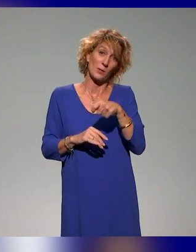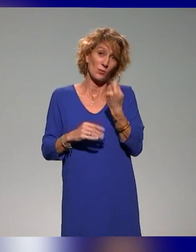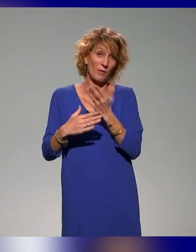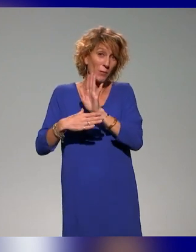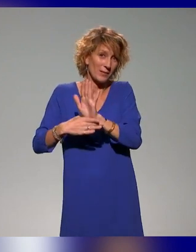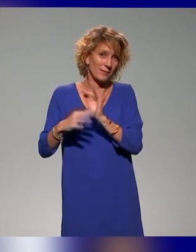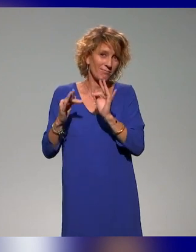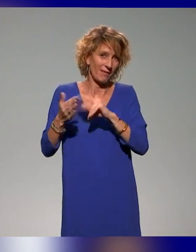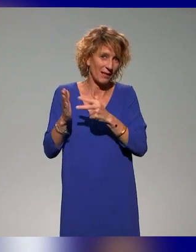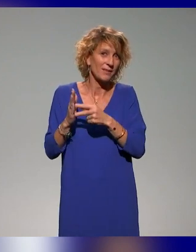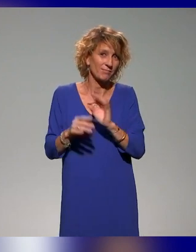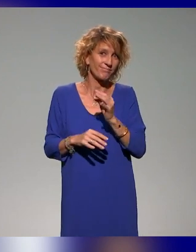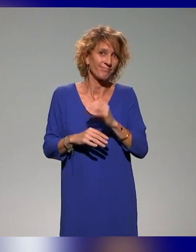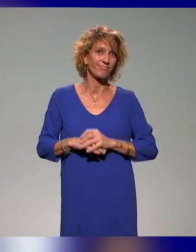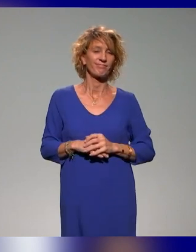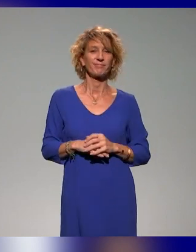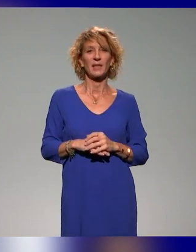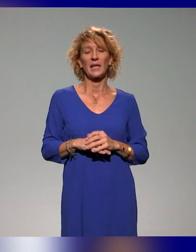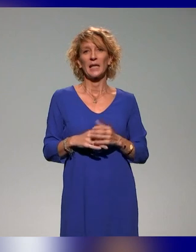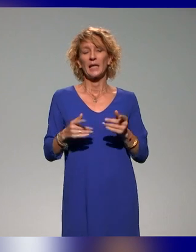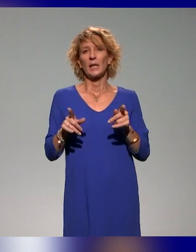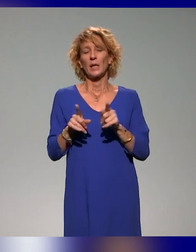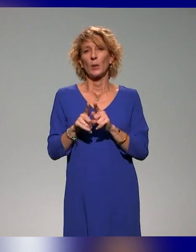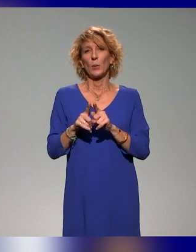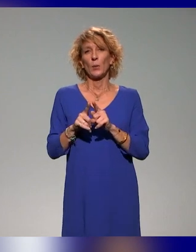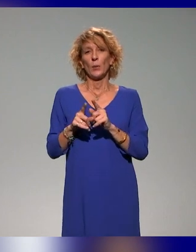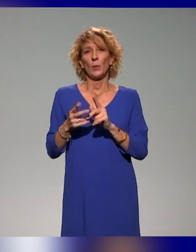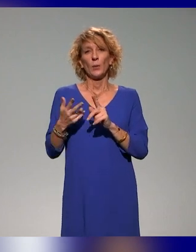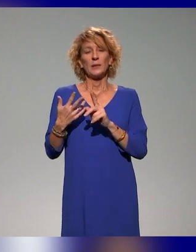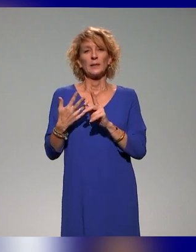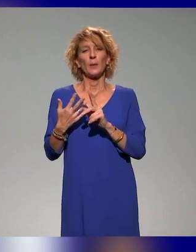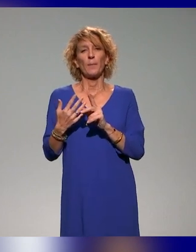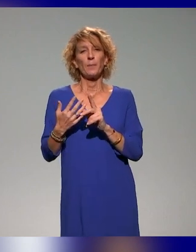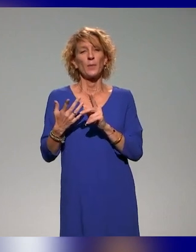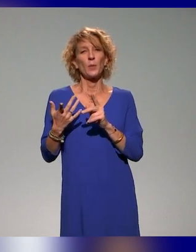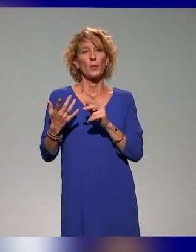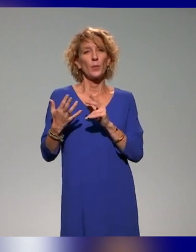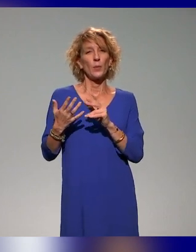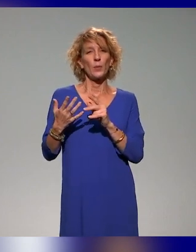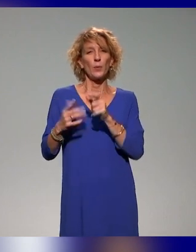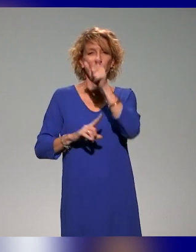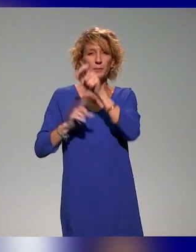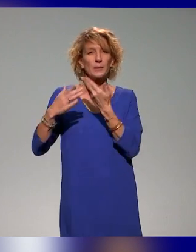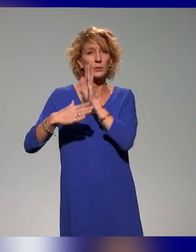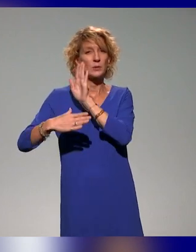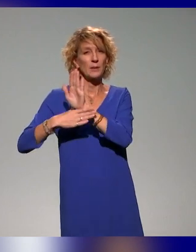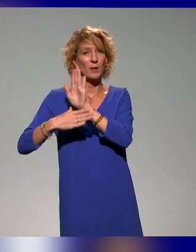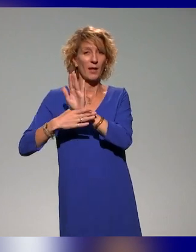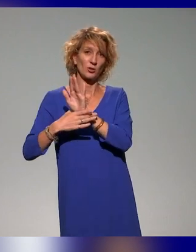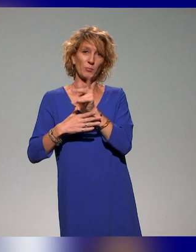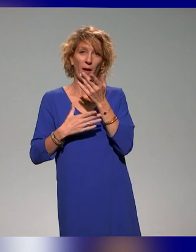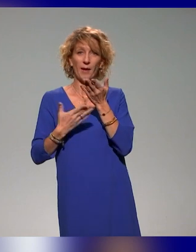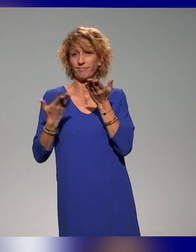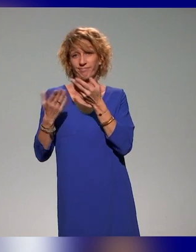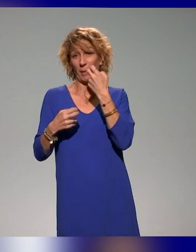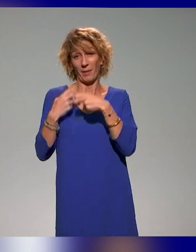technique dans cette table ronde. Et puis, on s'appuiera également sur le témoignage de Pierre